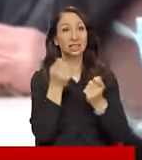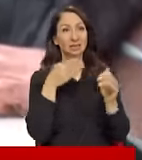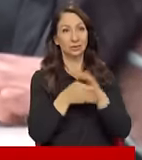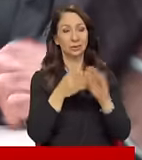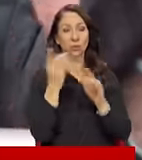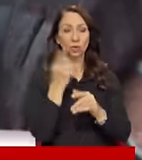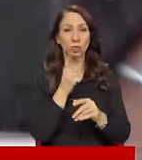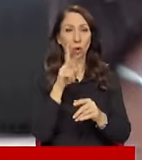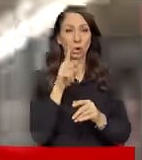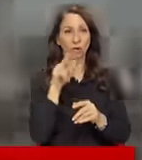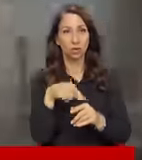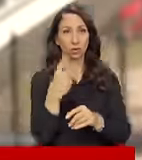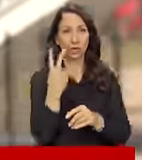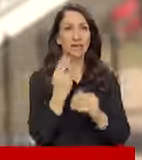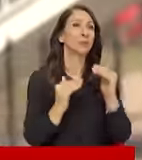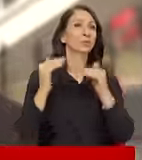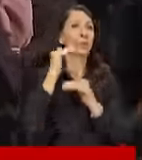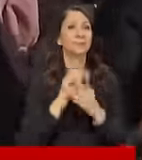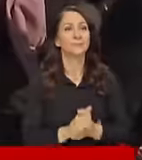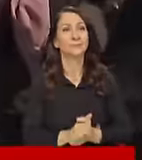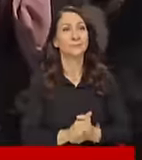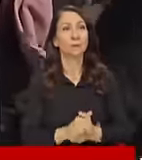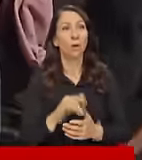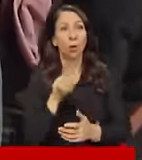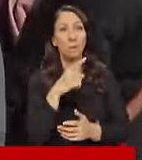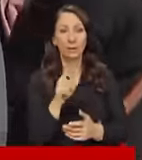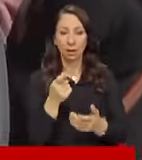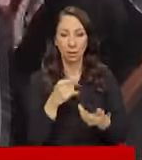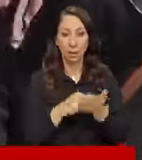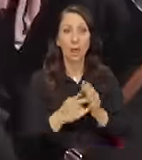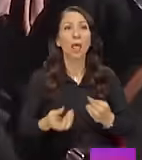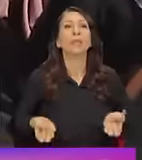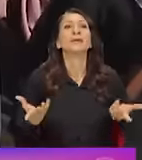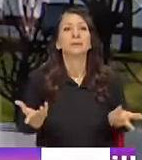oranı %12,2'ye yükseldi. 10 milyonla geçim olmaz ablacığım.